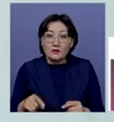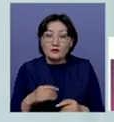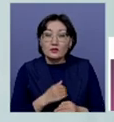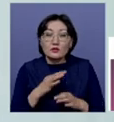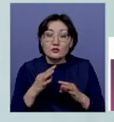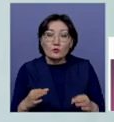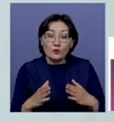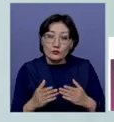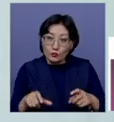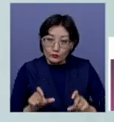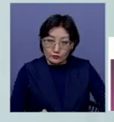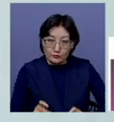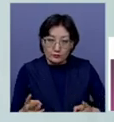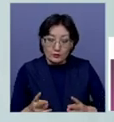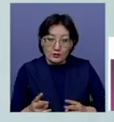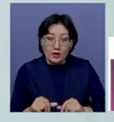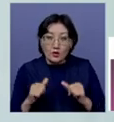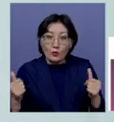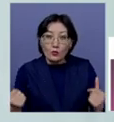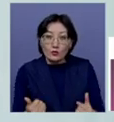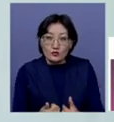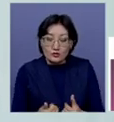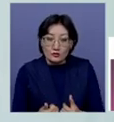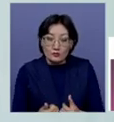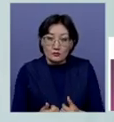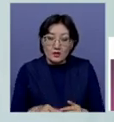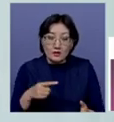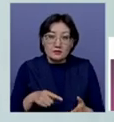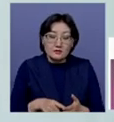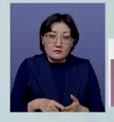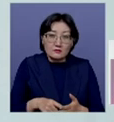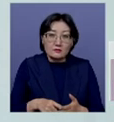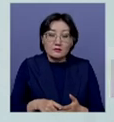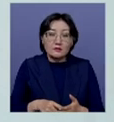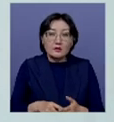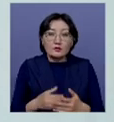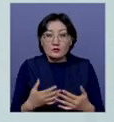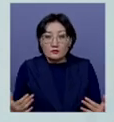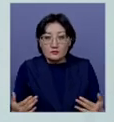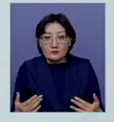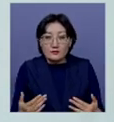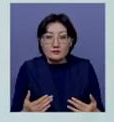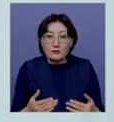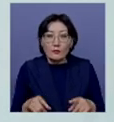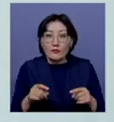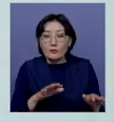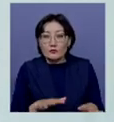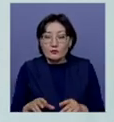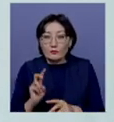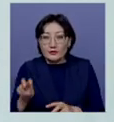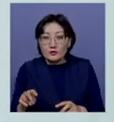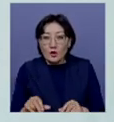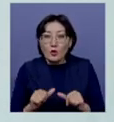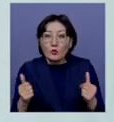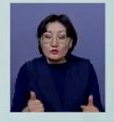келеді, негізі үйінде отыру керек. Бұл оқшаулау деген қаланың түрлі-түрлі тетігіне жүру емес. Оқшаулау